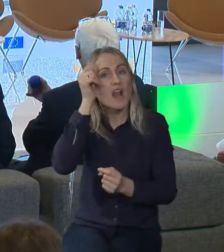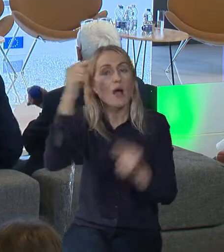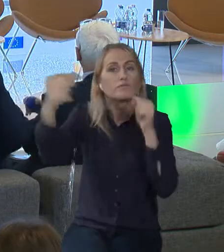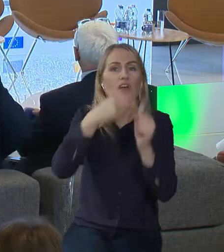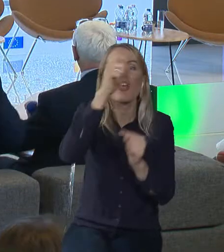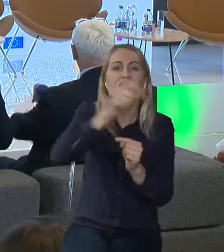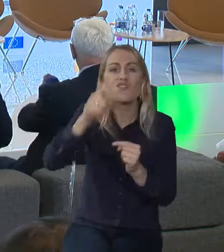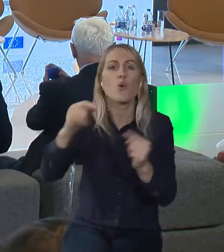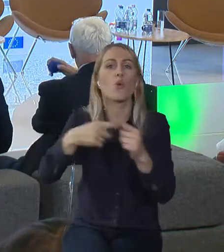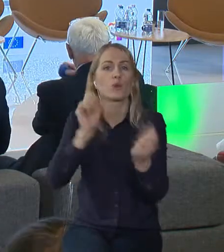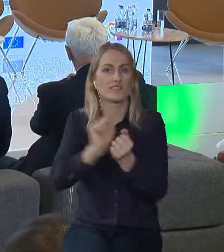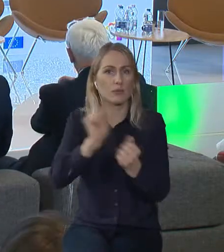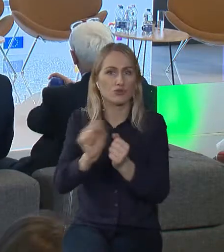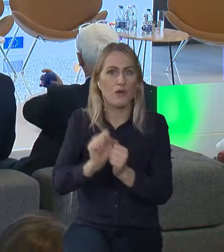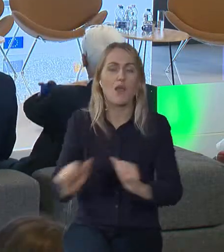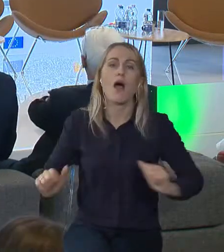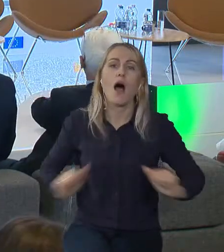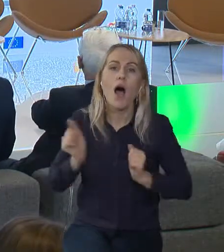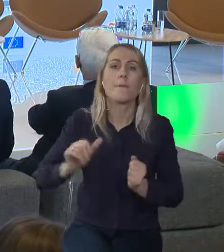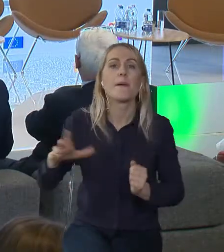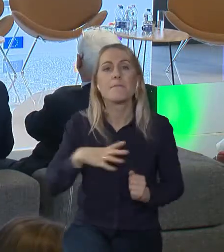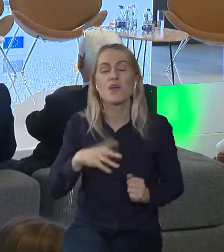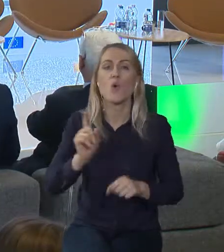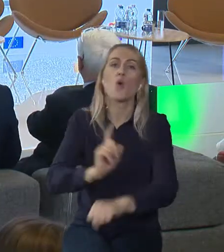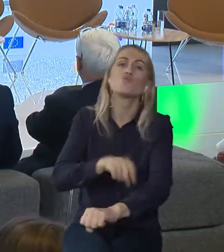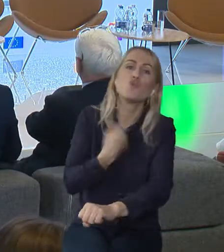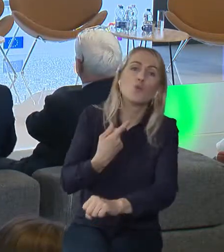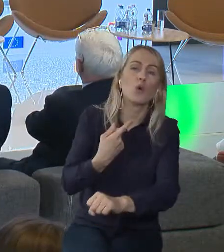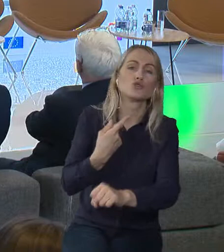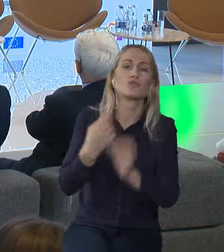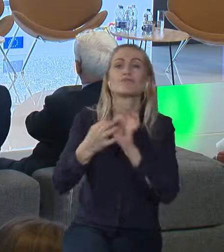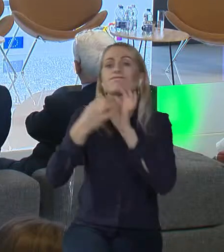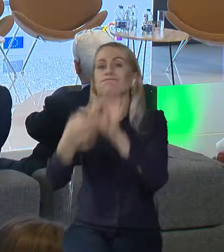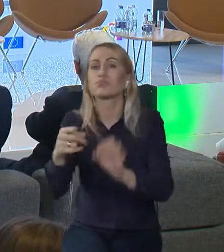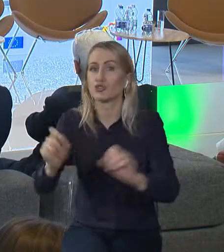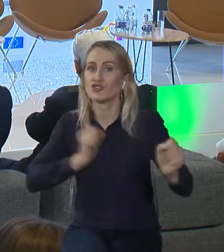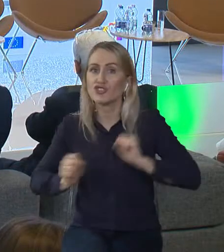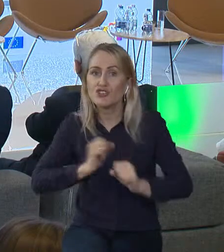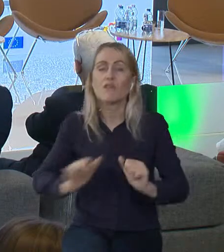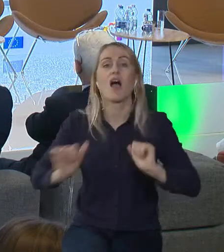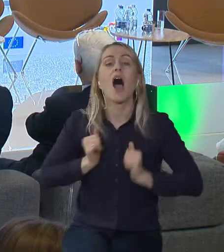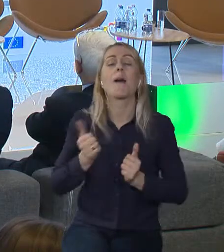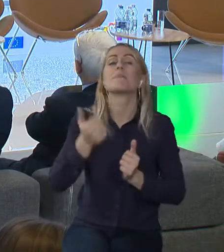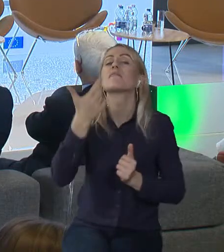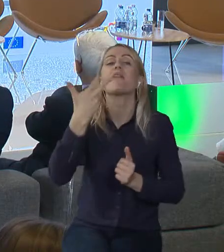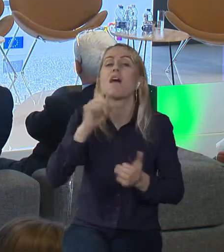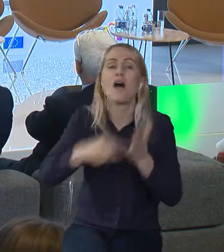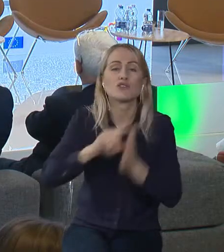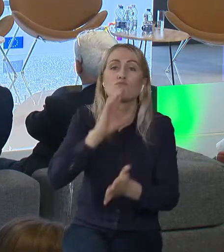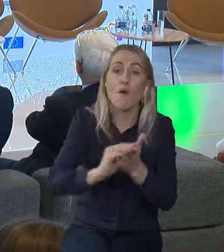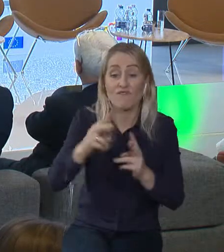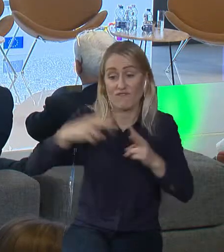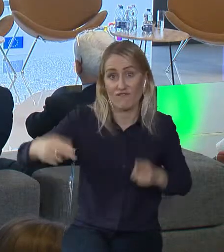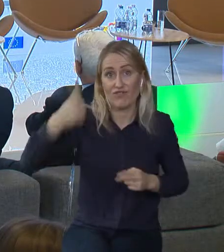zaburzenie, pod kątem długości trwania danego ćwiczenia i ilości powtórzeń w ciągu